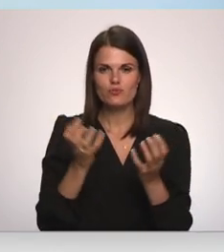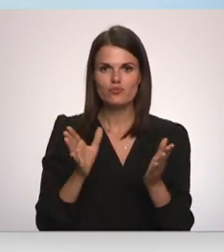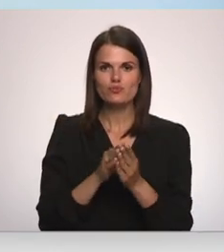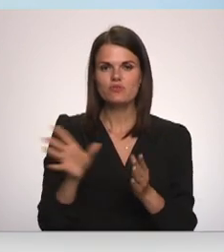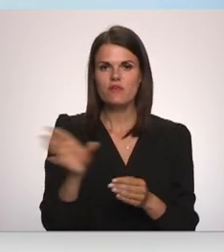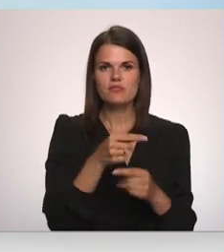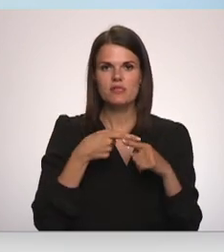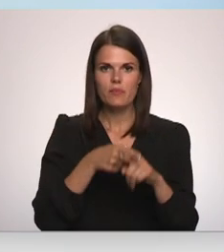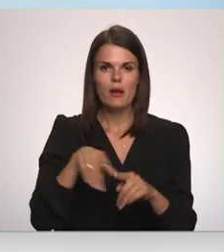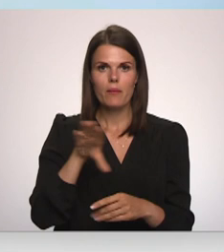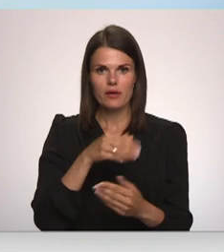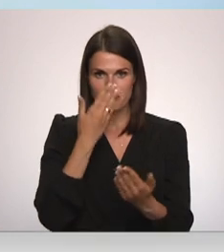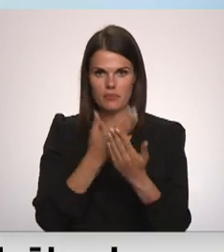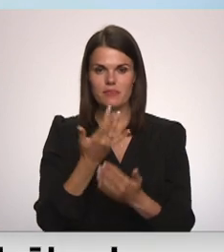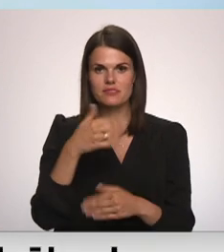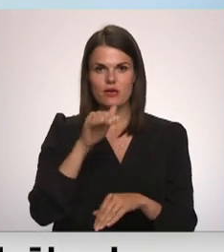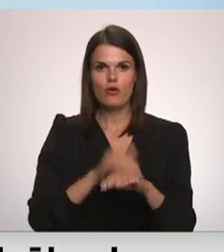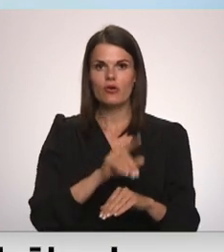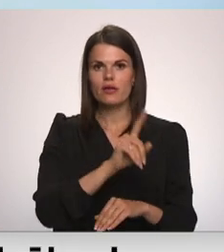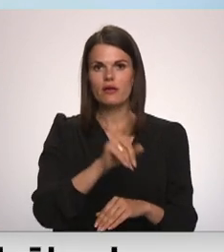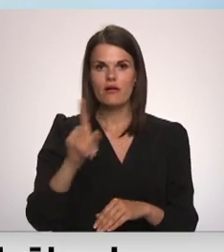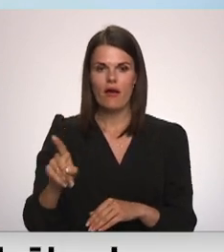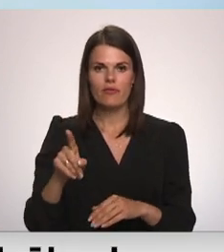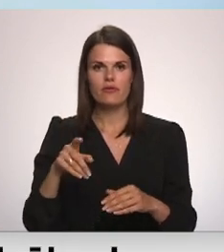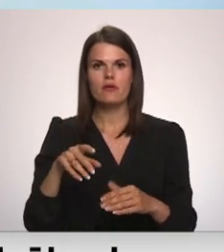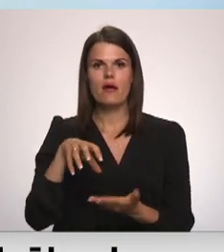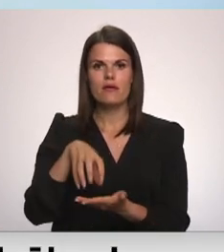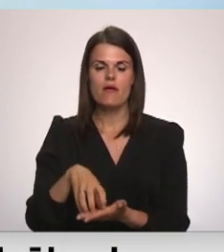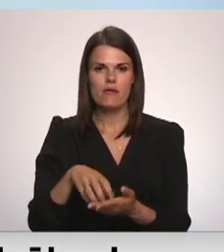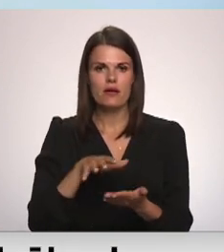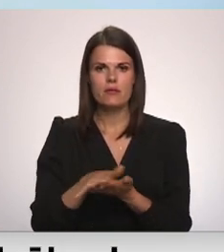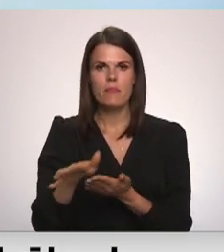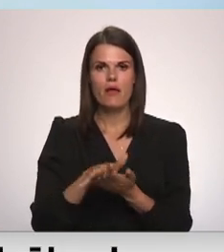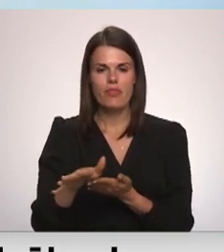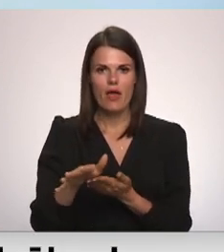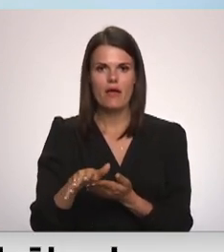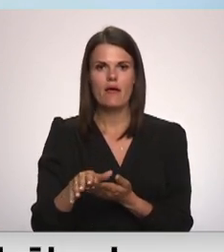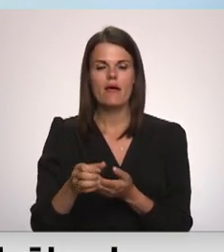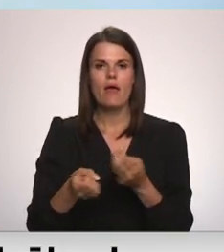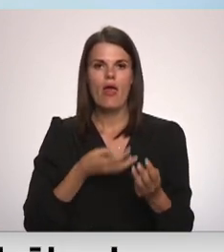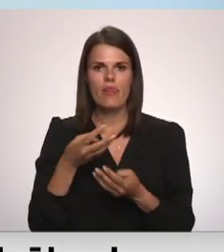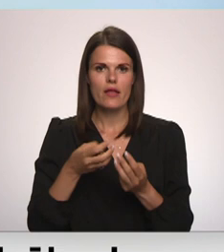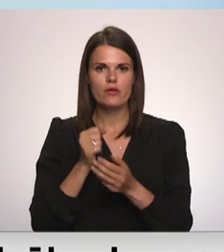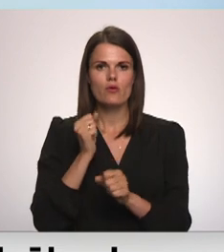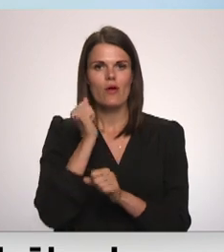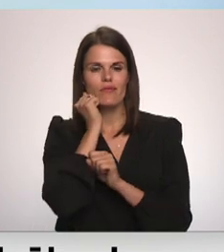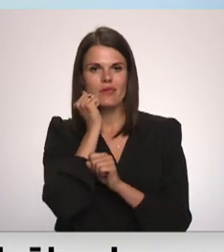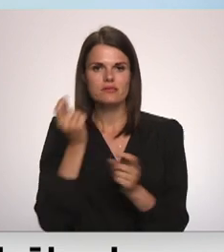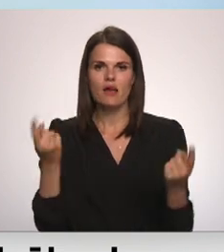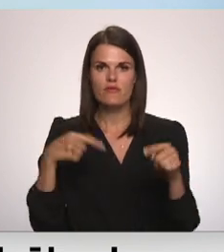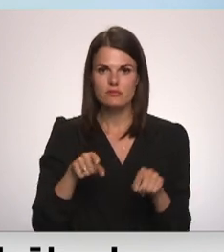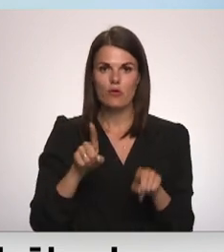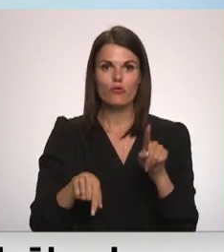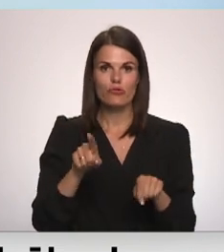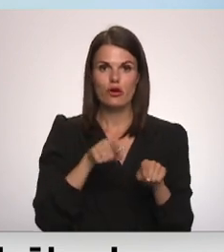cik katra konkrēta atsevišķā iekārta patēra enerģiju, pie kam patēra enerģiju, tīkstās laikā, kamēr viņi tiek izmantot. Un izrādās, ir atsevišķas